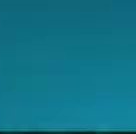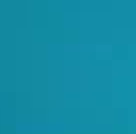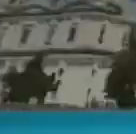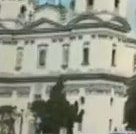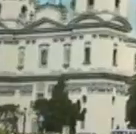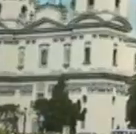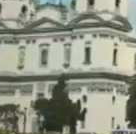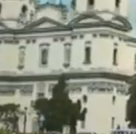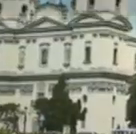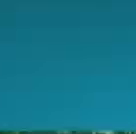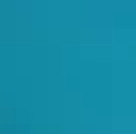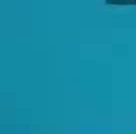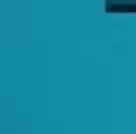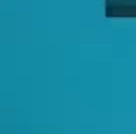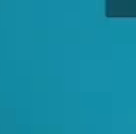Музика